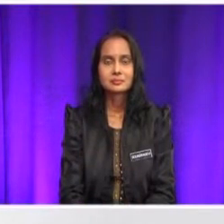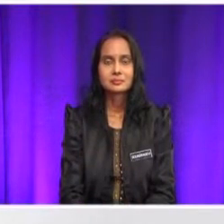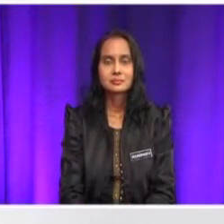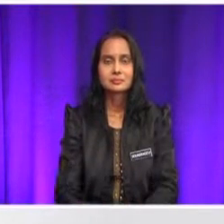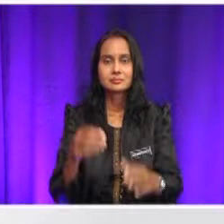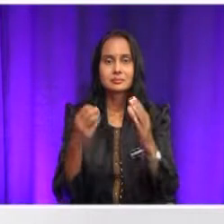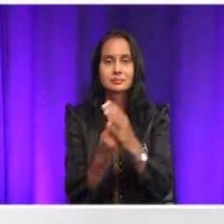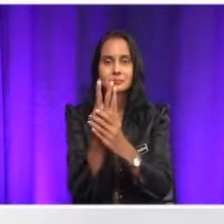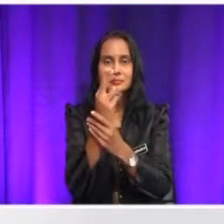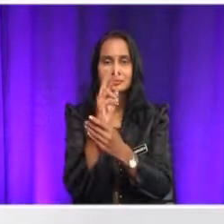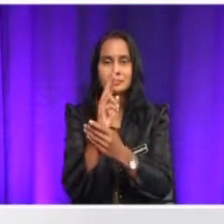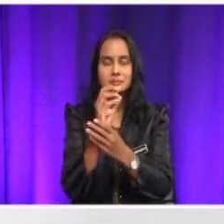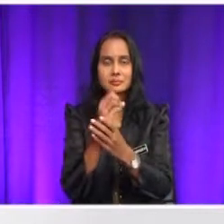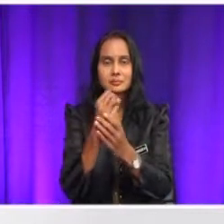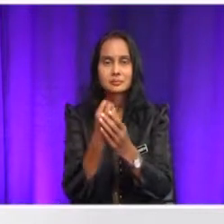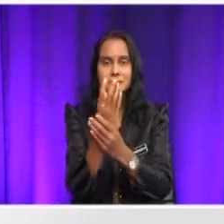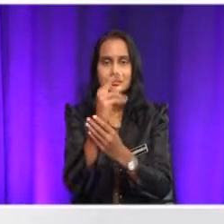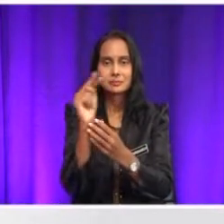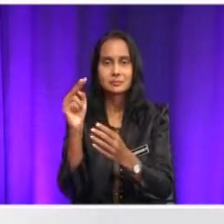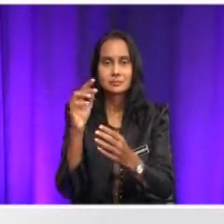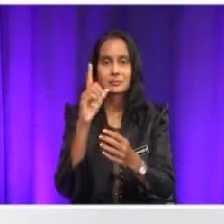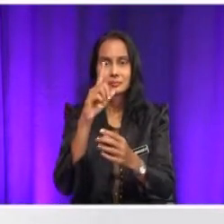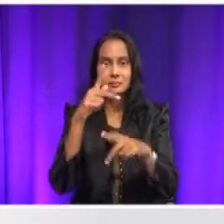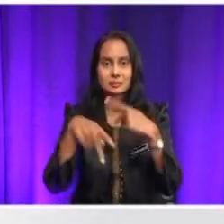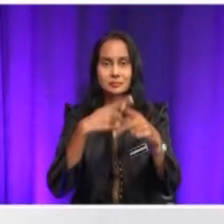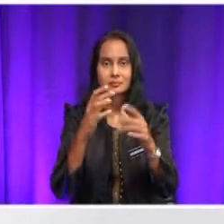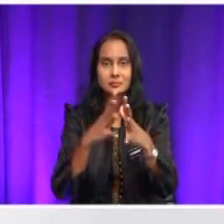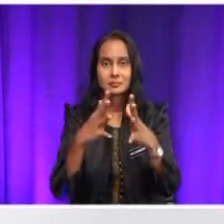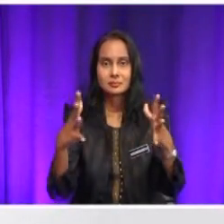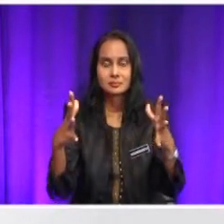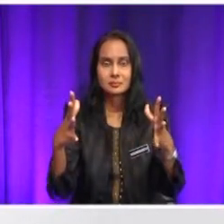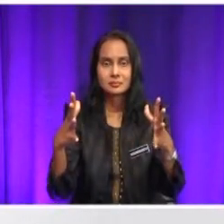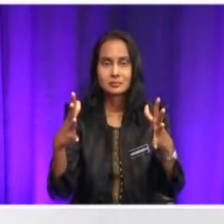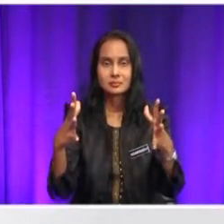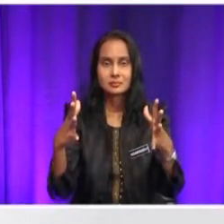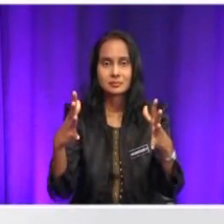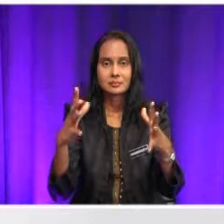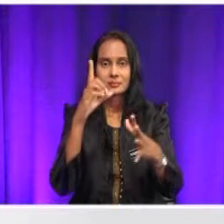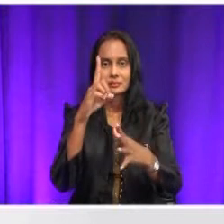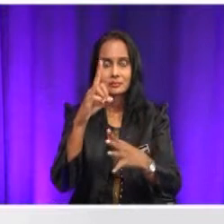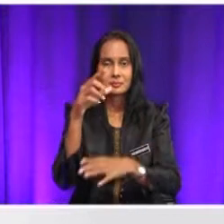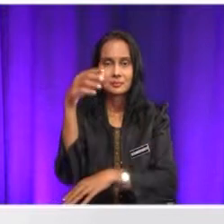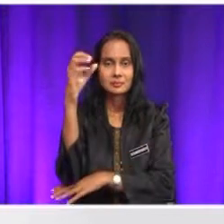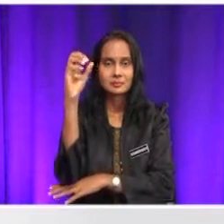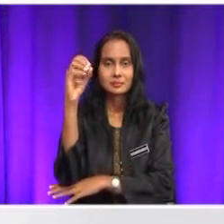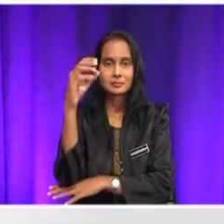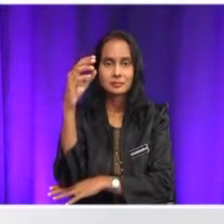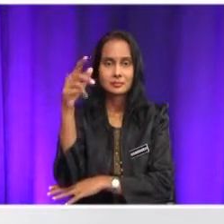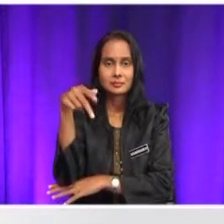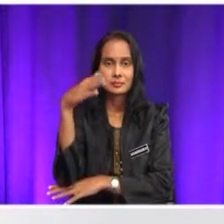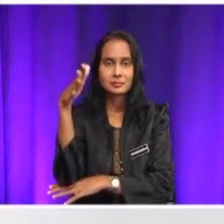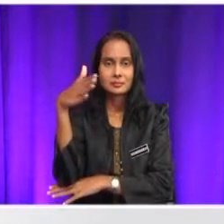pertumbuhan itu merupakan satu proses pembesaran sebuah pokok oke bagus oke